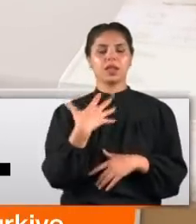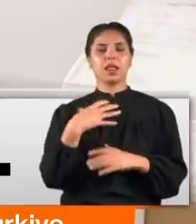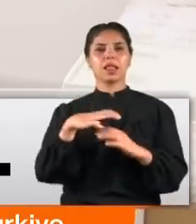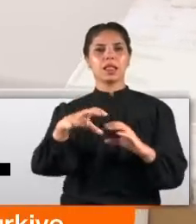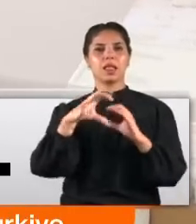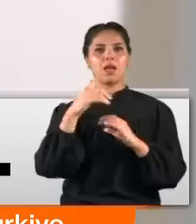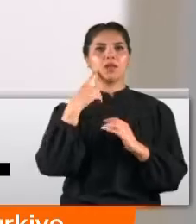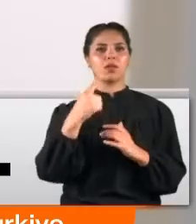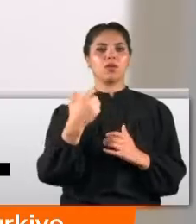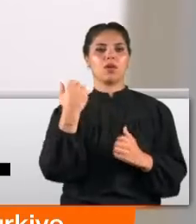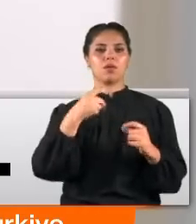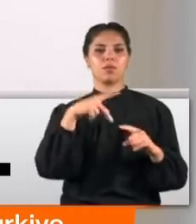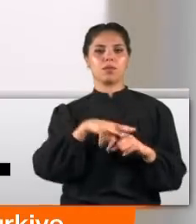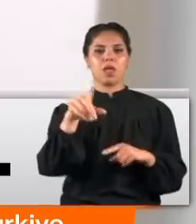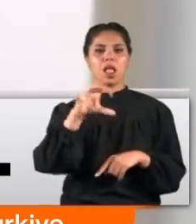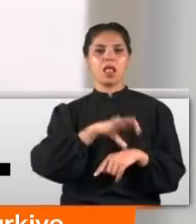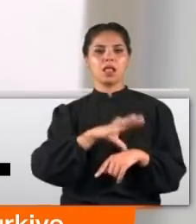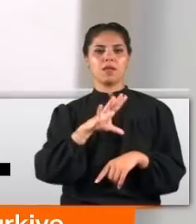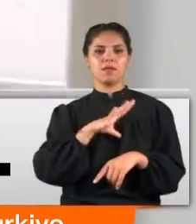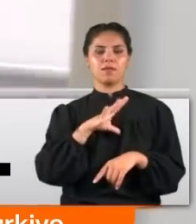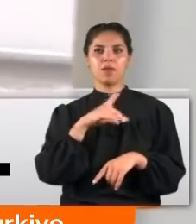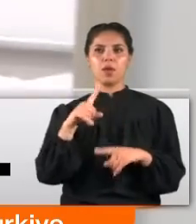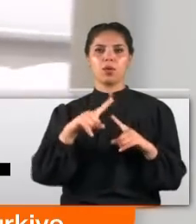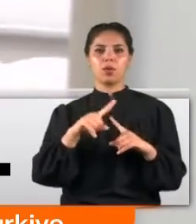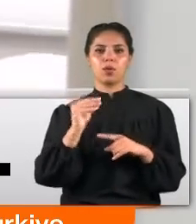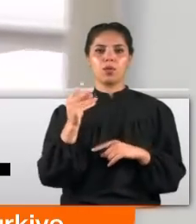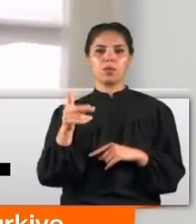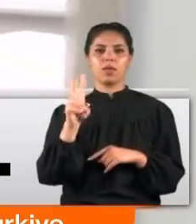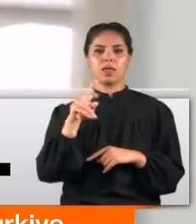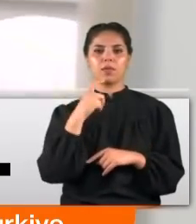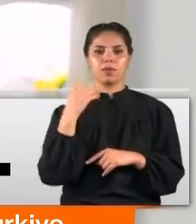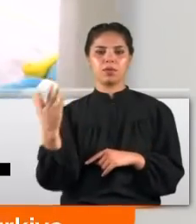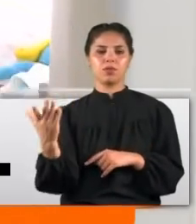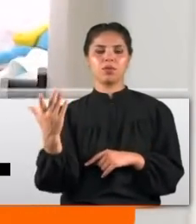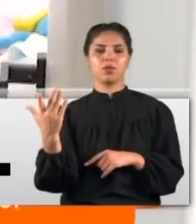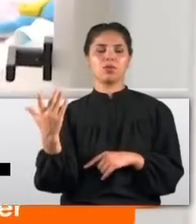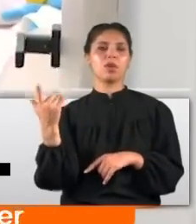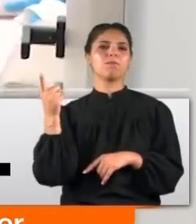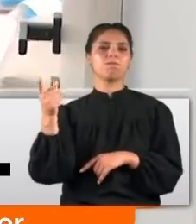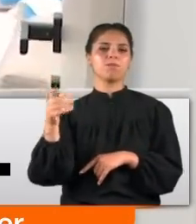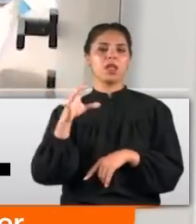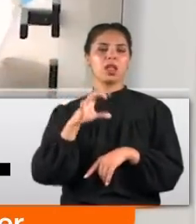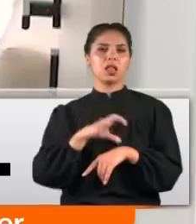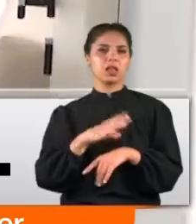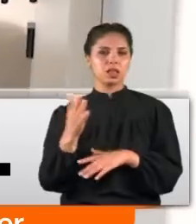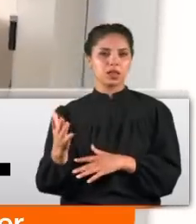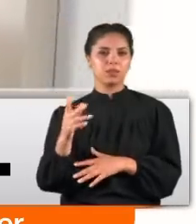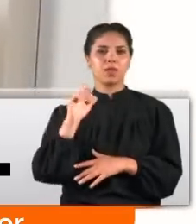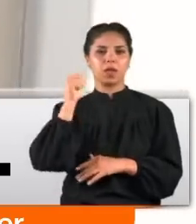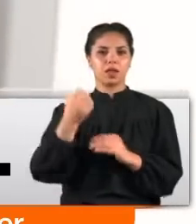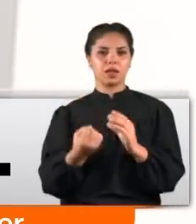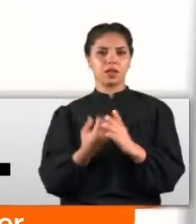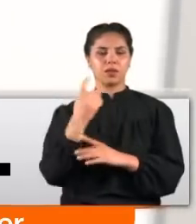araçlarımızla evinden alıyoruz. Genetik bir hastalığa sahip olan Tuğçe 22 yaşında ve yatağa bağımlı şekilde yaşıyor. Ancak her